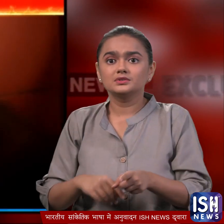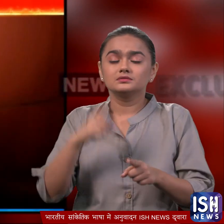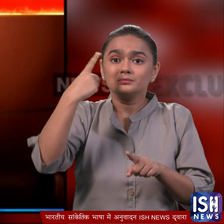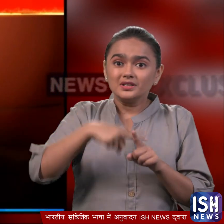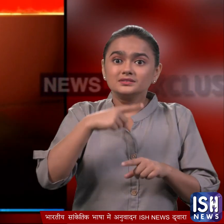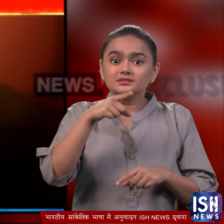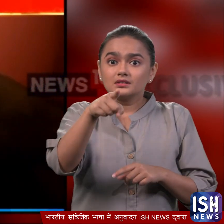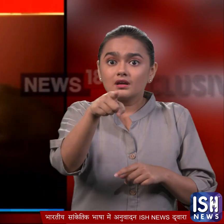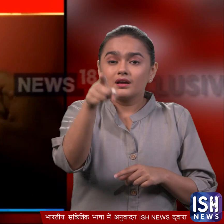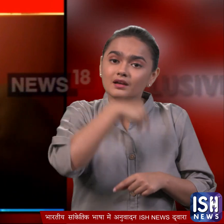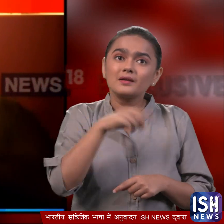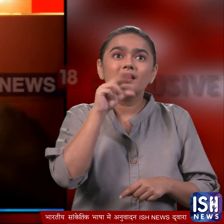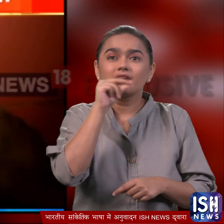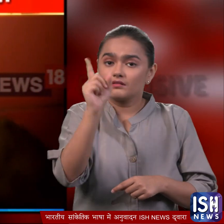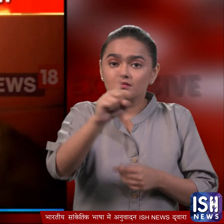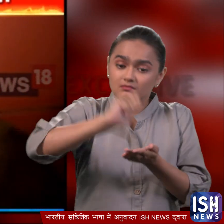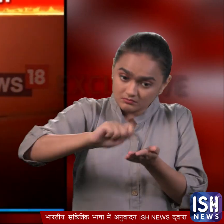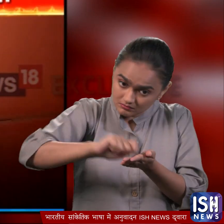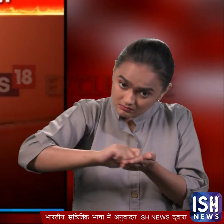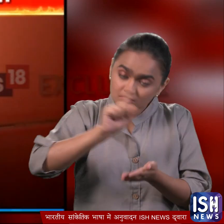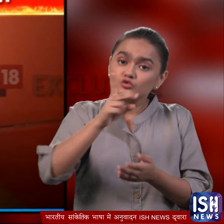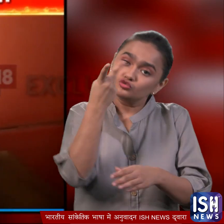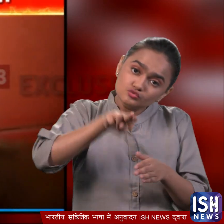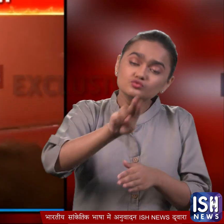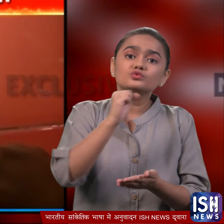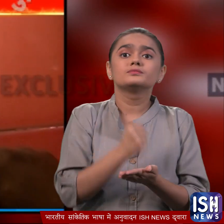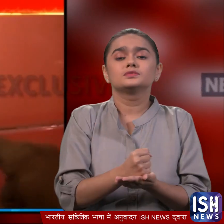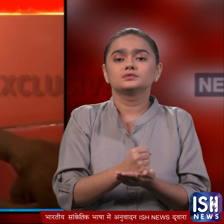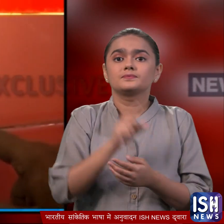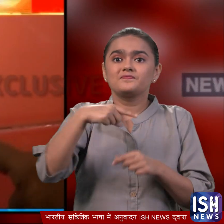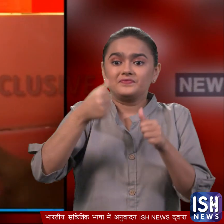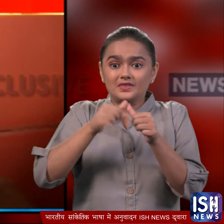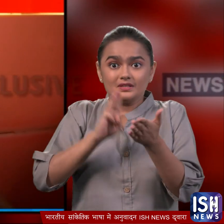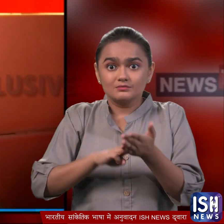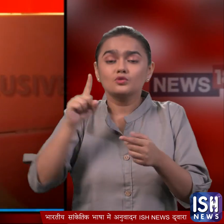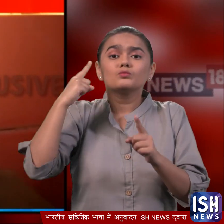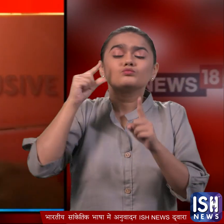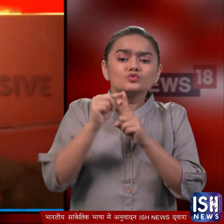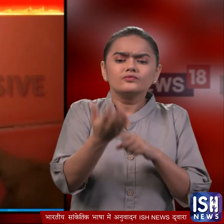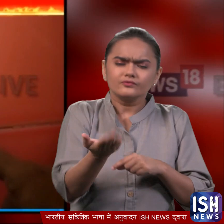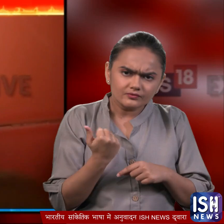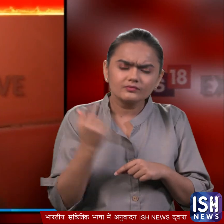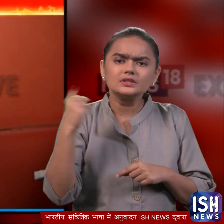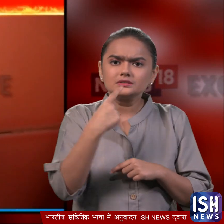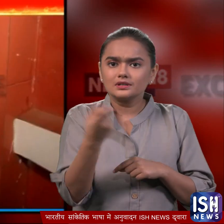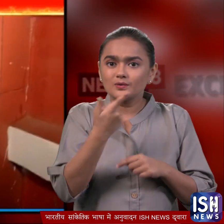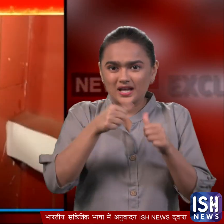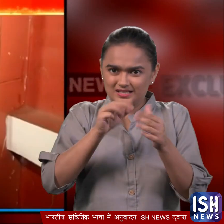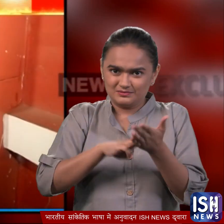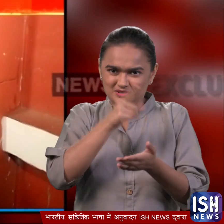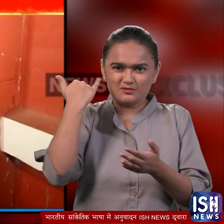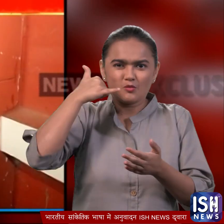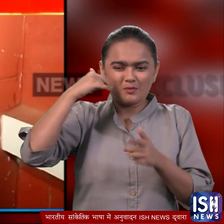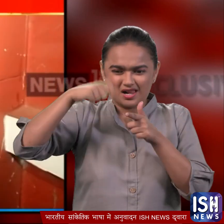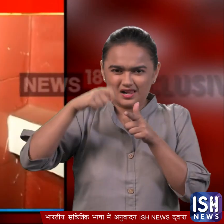वहां न केवल मौखिक बल्कि लिखित में भी अपना बयान दें। साथ ही आशीष मिश्रा से सबूत पेश करने को भी कहा गया। आशीष